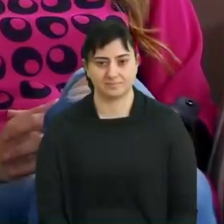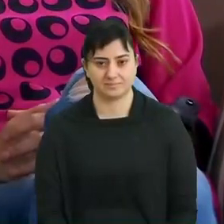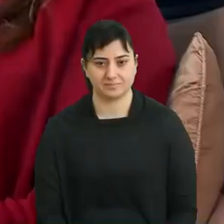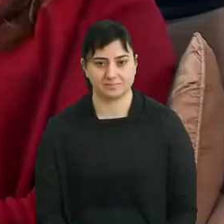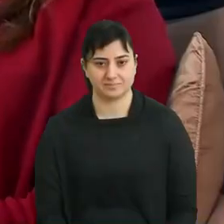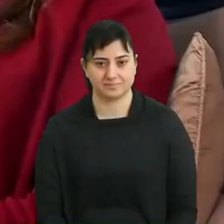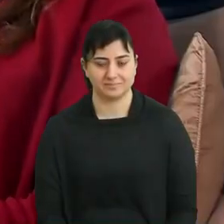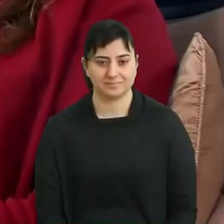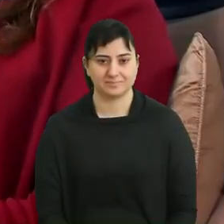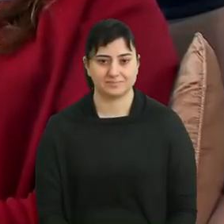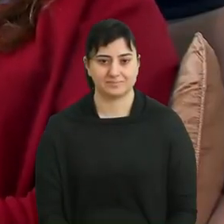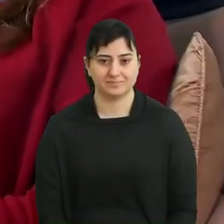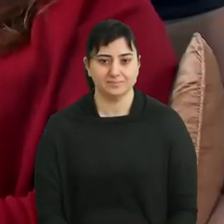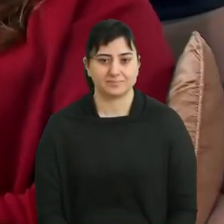uşaklar...